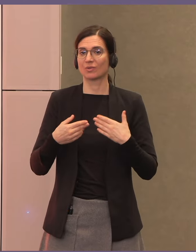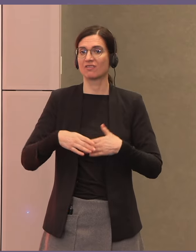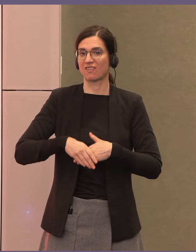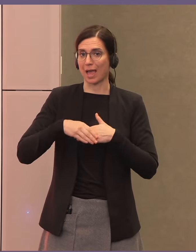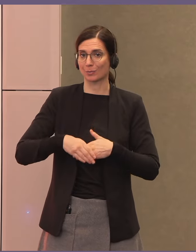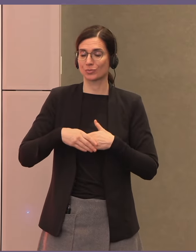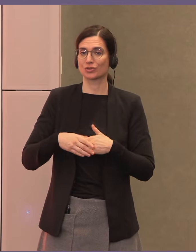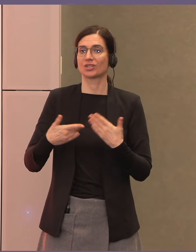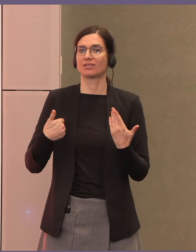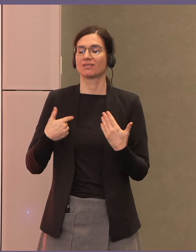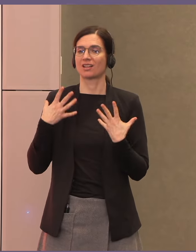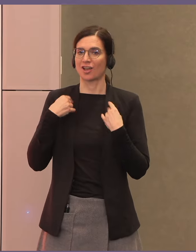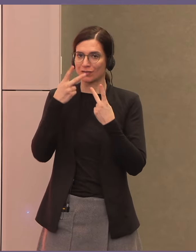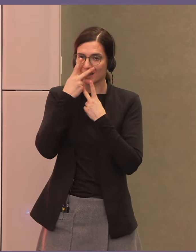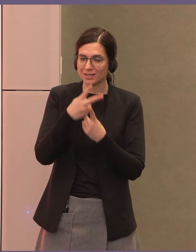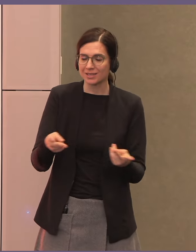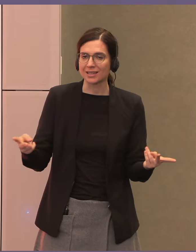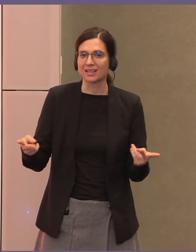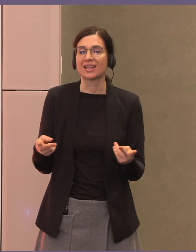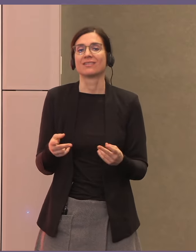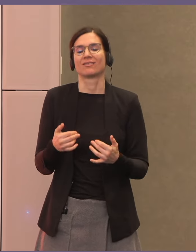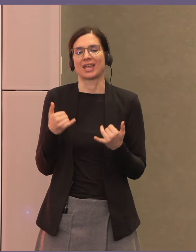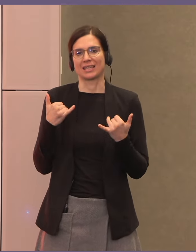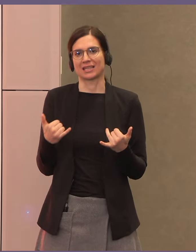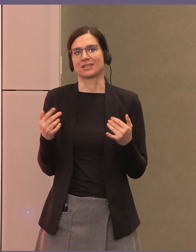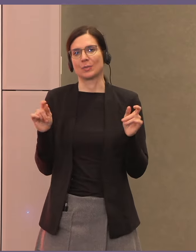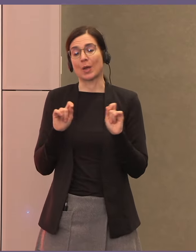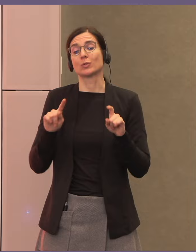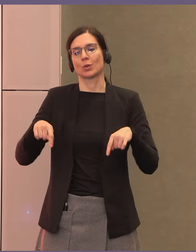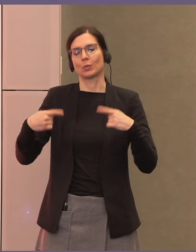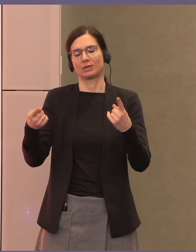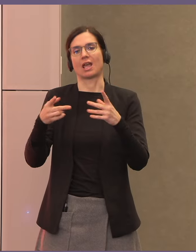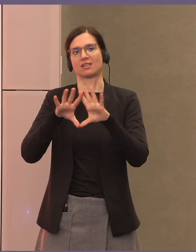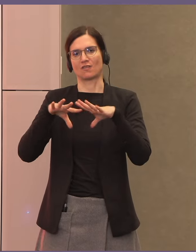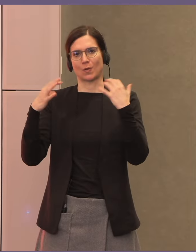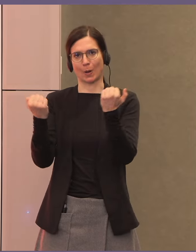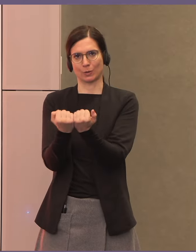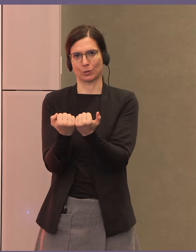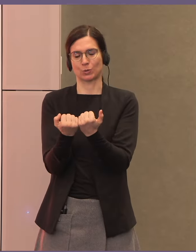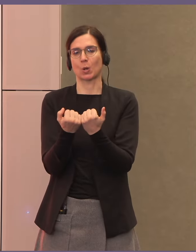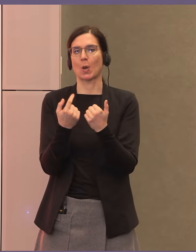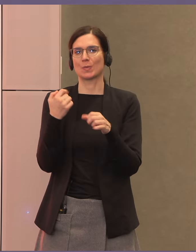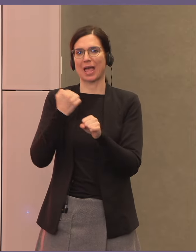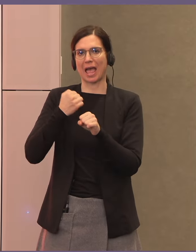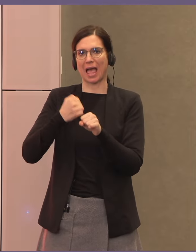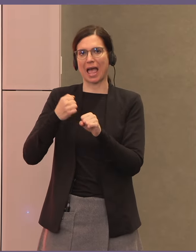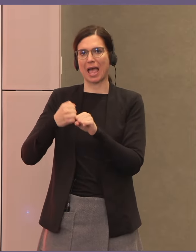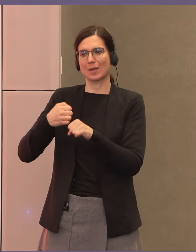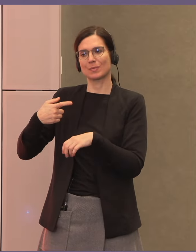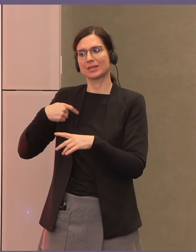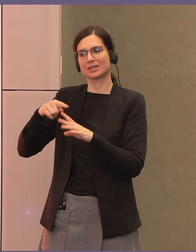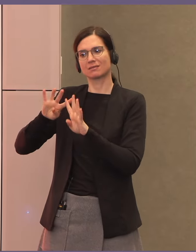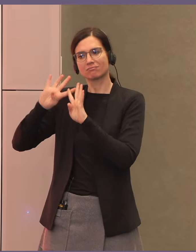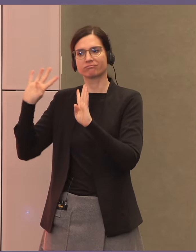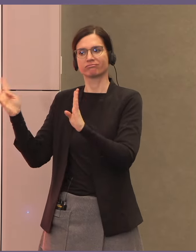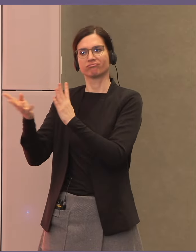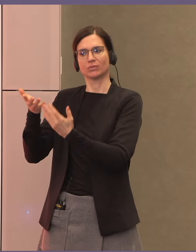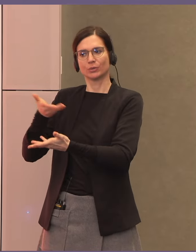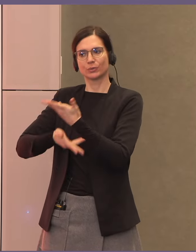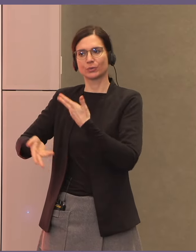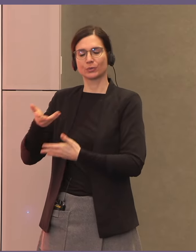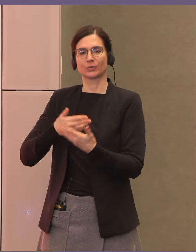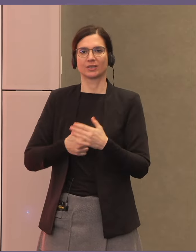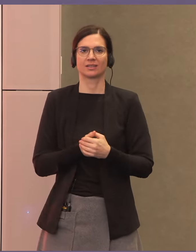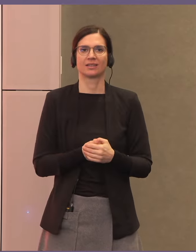verabschieden müssen nämlich zu dem Teil wo wir in den Arbeitskreisen in den Workshops hier weiterarbeiten werden